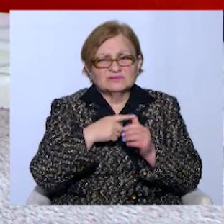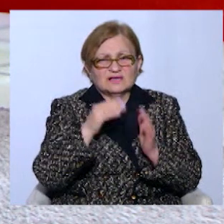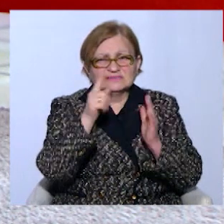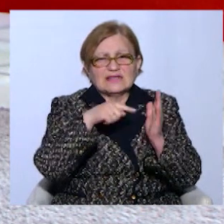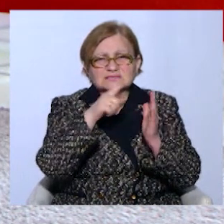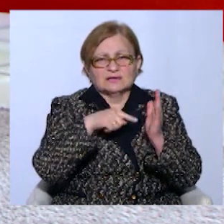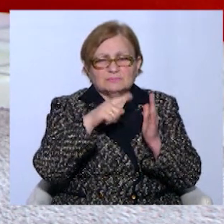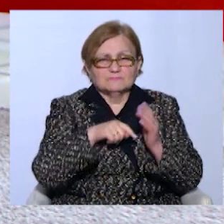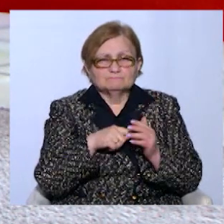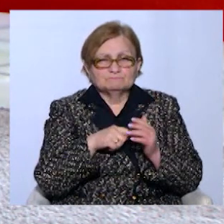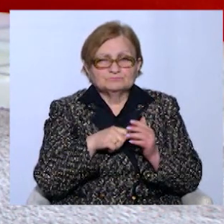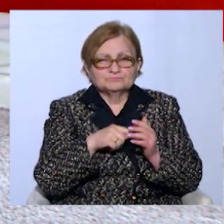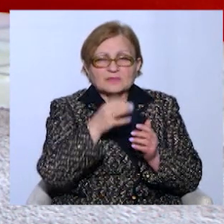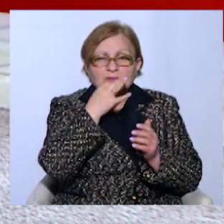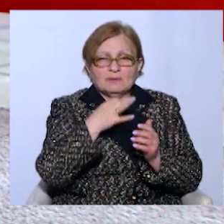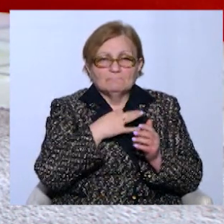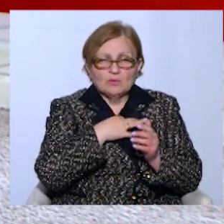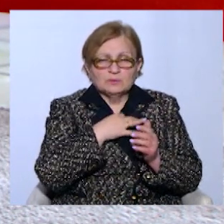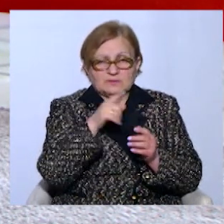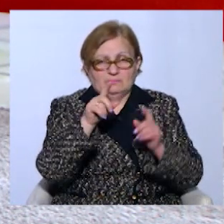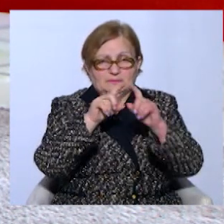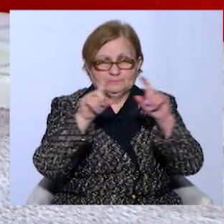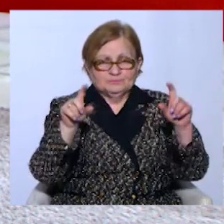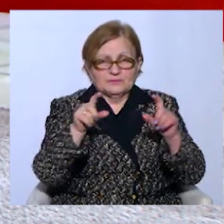გითხებიან. ამოხსენით განტოლება.